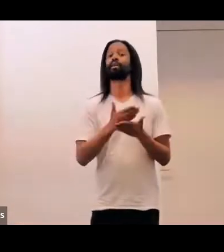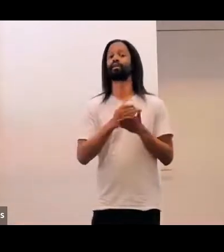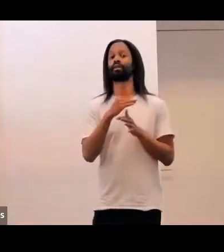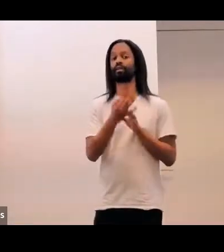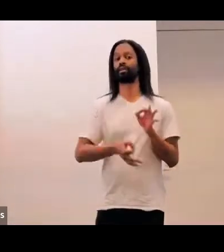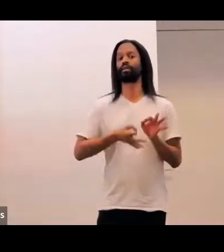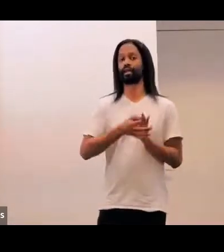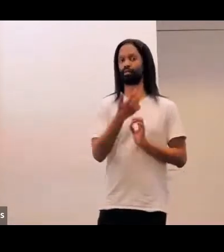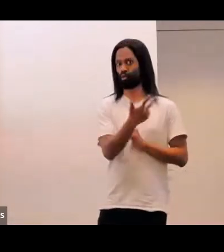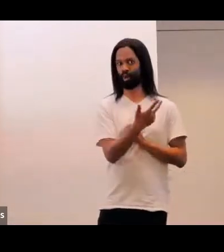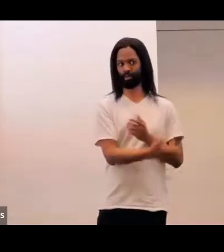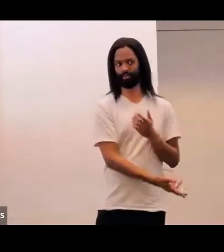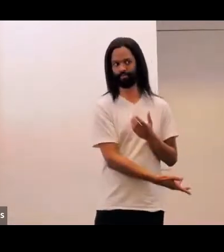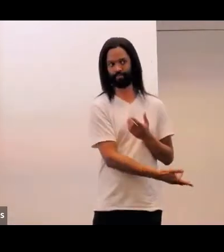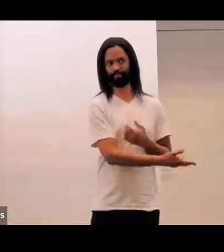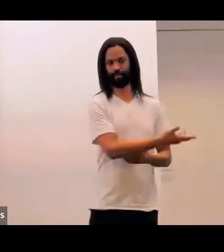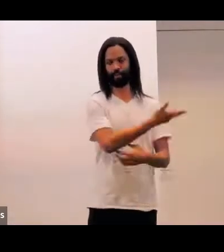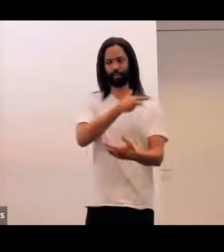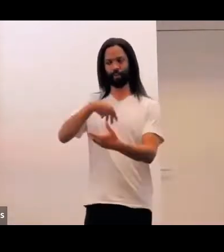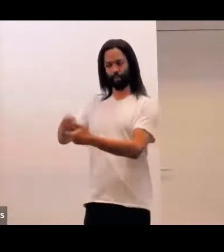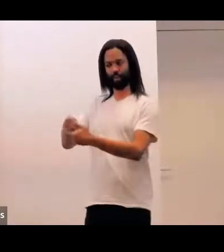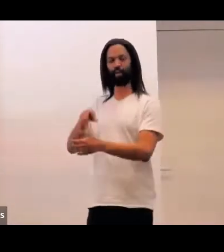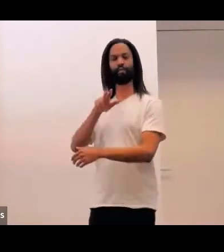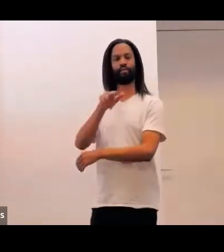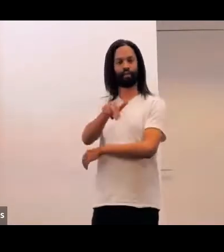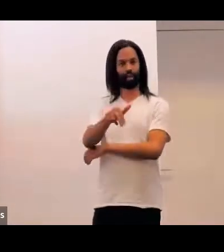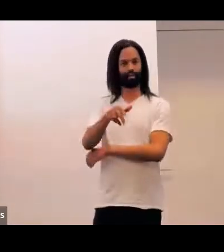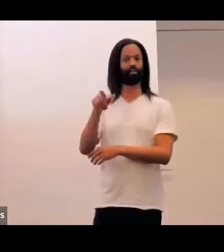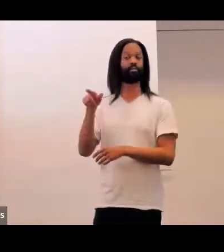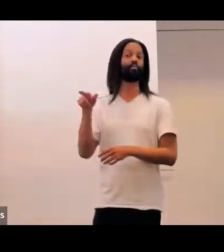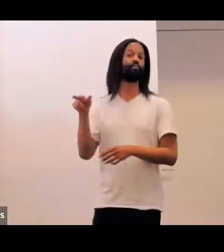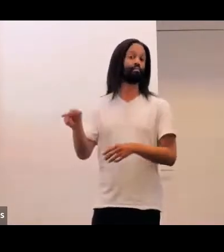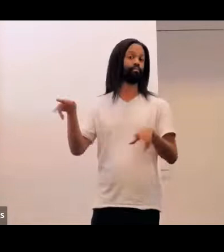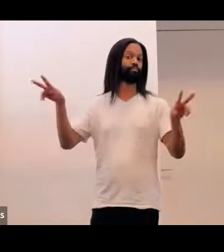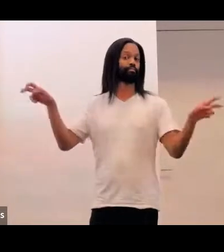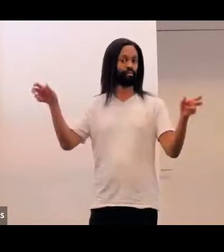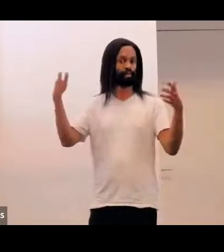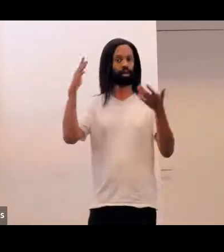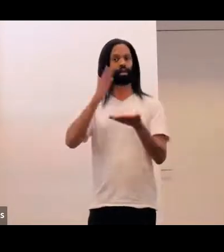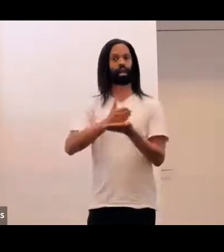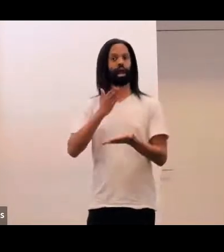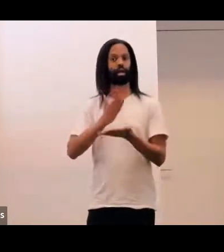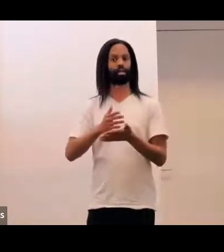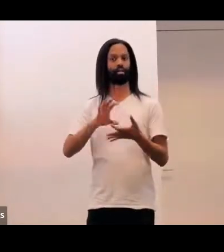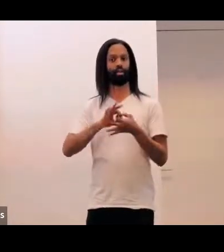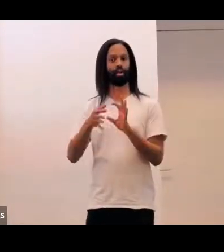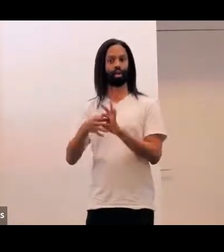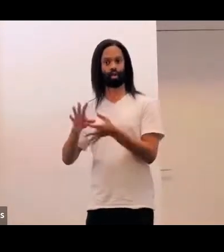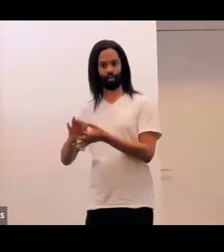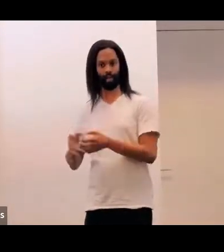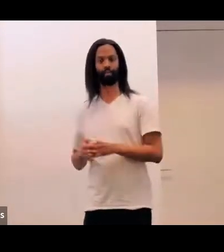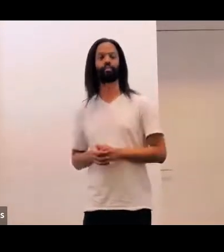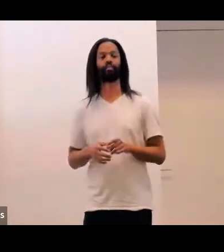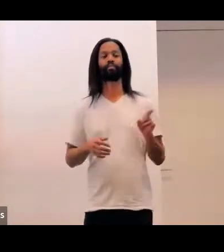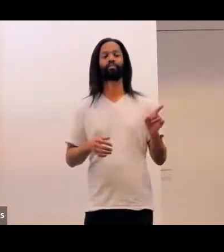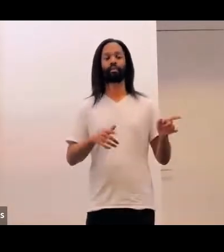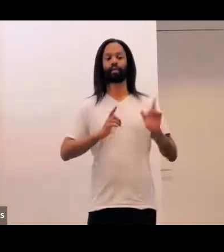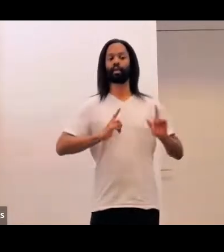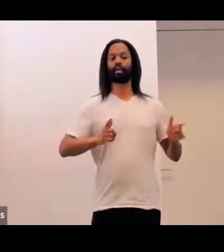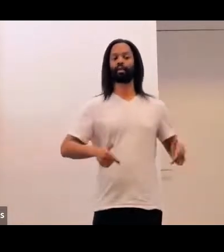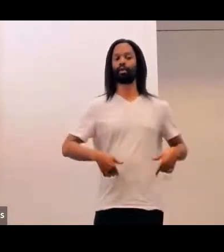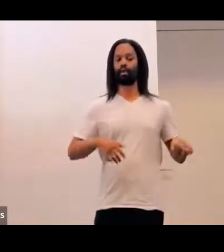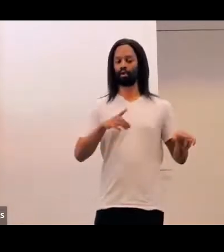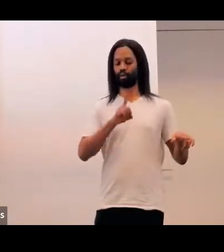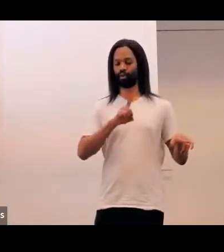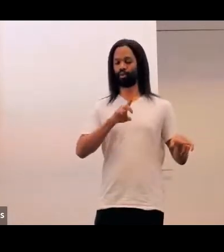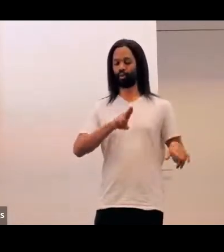seront concernées par le dispositif classe olympique, 4 classes de l'école du Placieux auxquelles j'ajouterai, ça ne